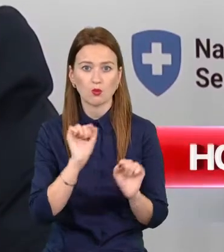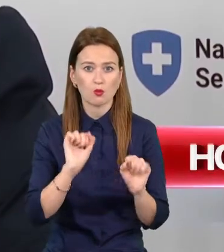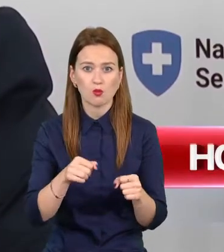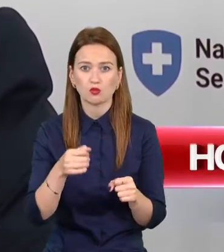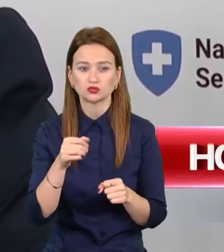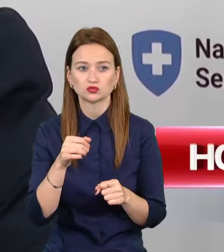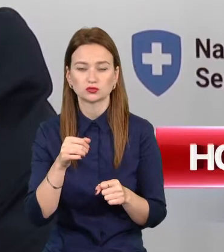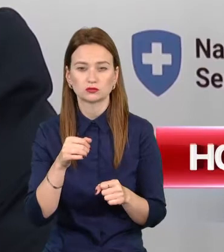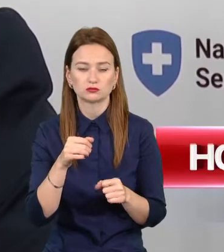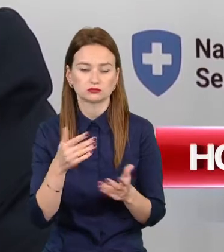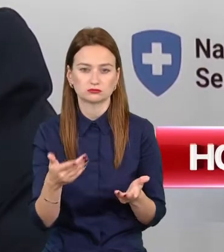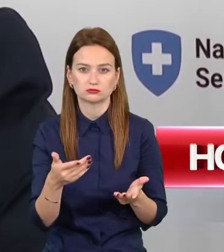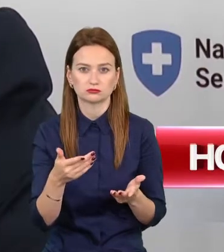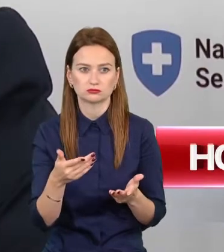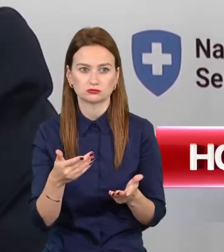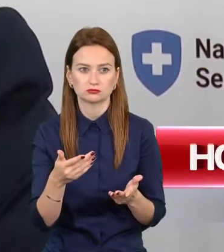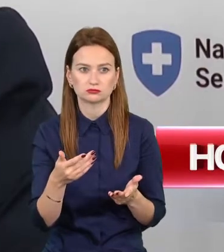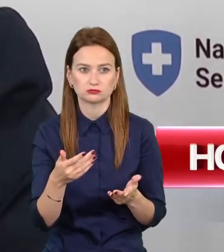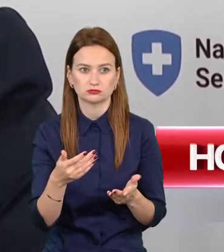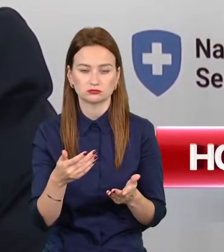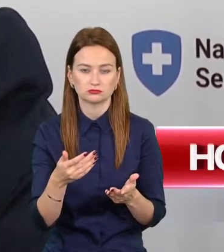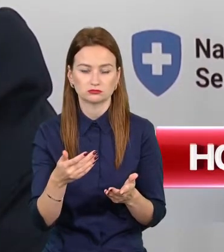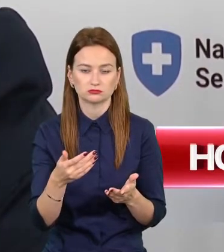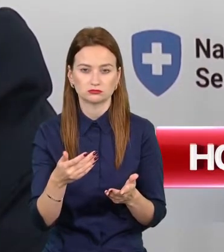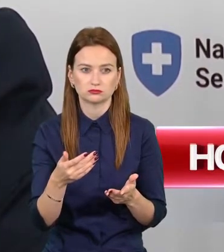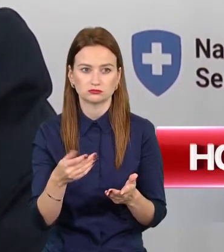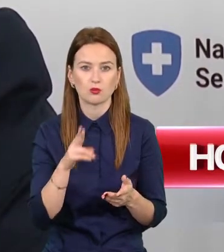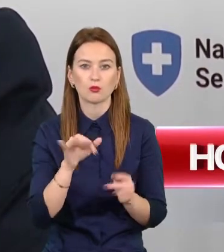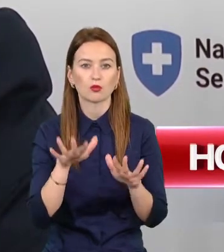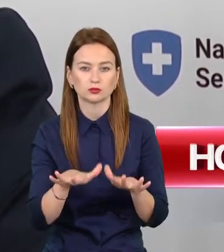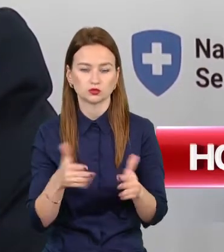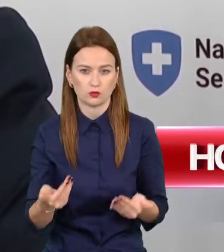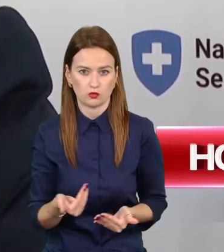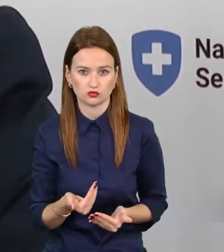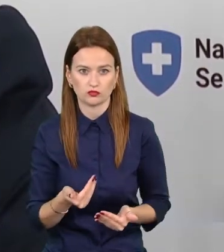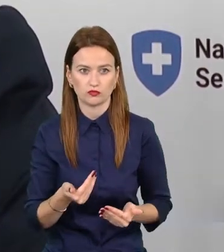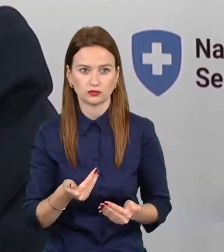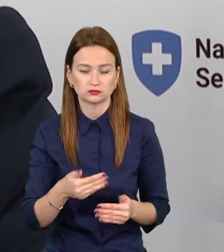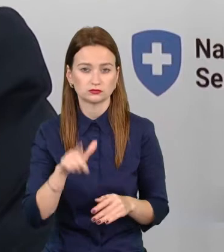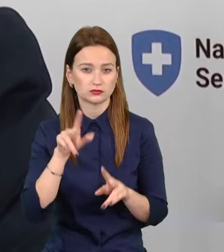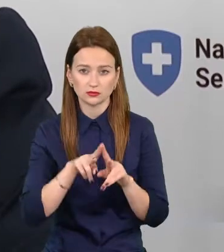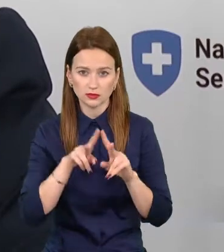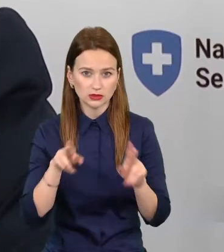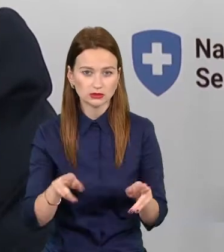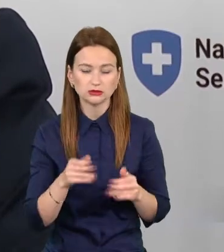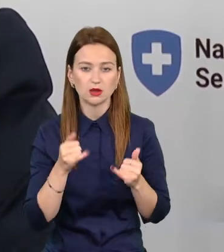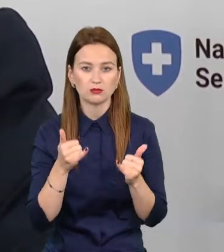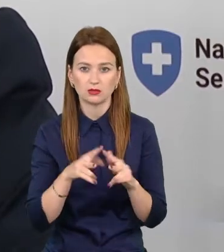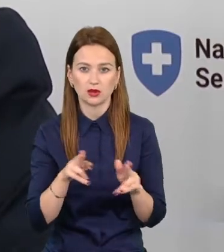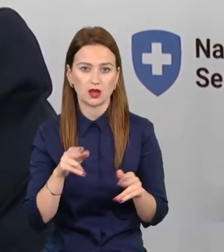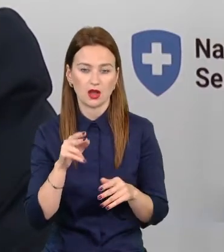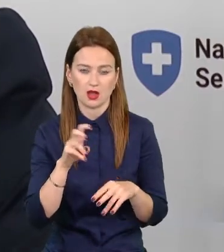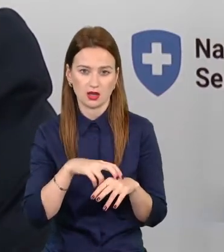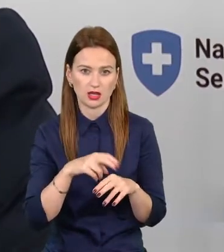якусь поліклініку, туди його, ну, по місцю проживання. Вона так само, як і для лікаря первинки, з електронним